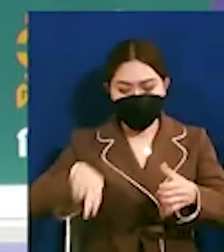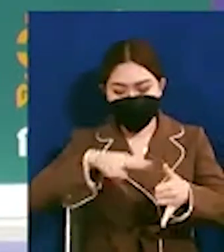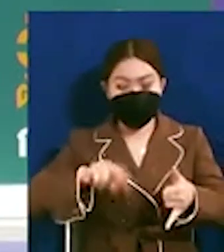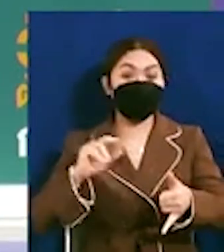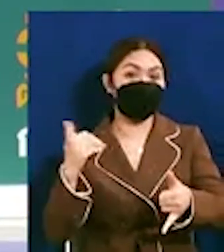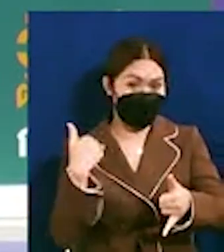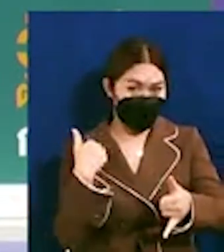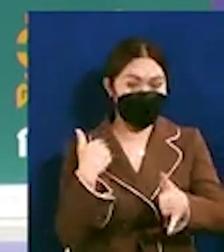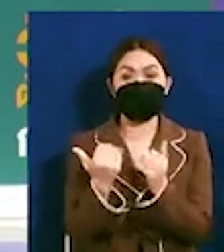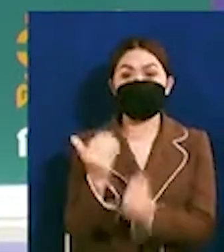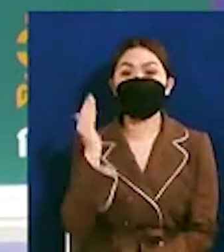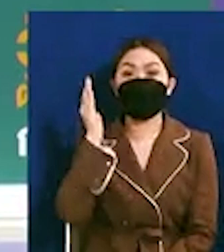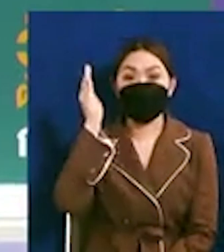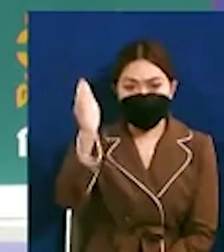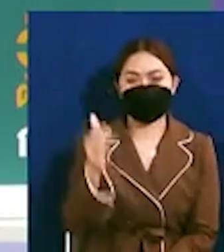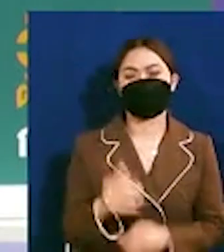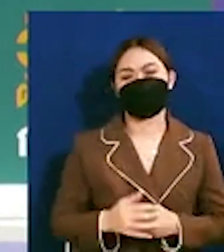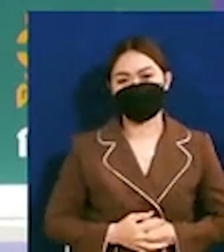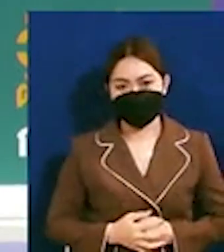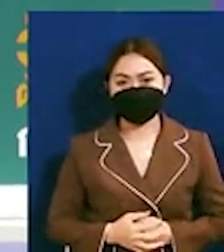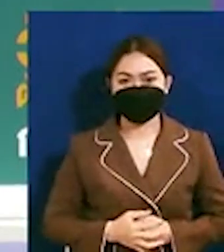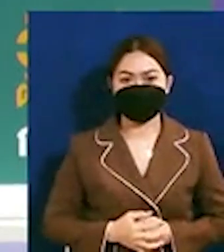จะเกิดขึ้นในช่วงเวลาข้างหน้านี้ครับขอบพระคุณครับ